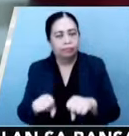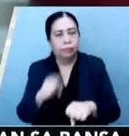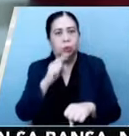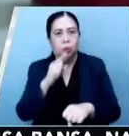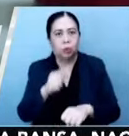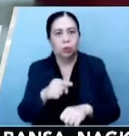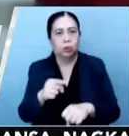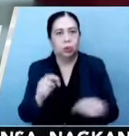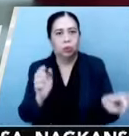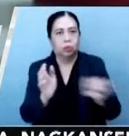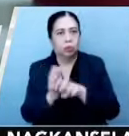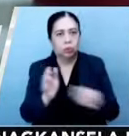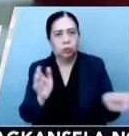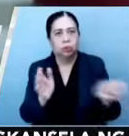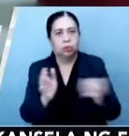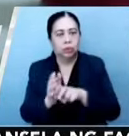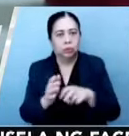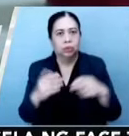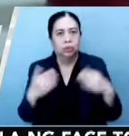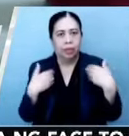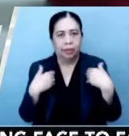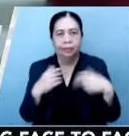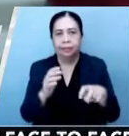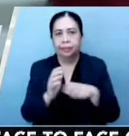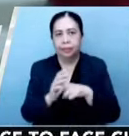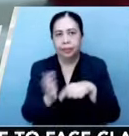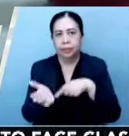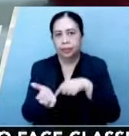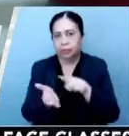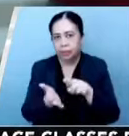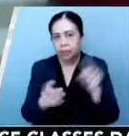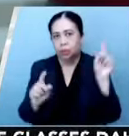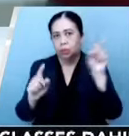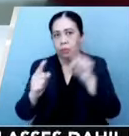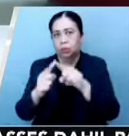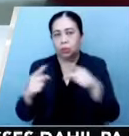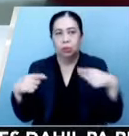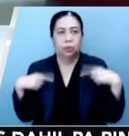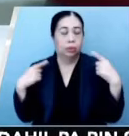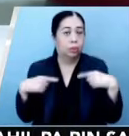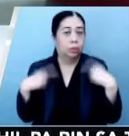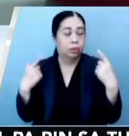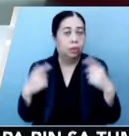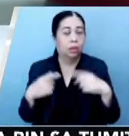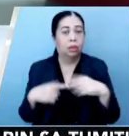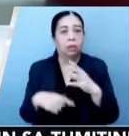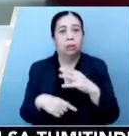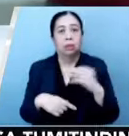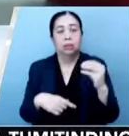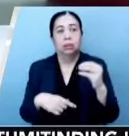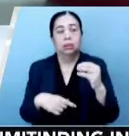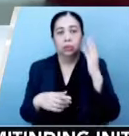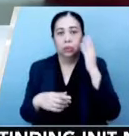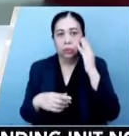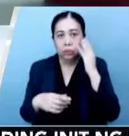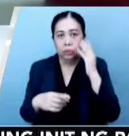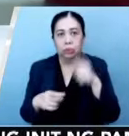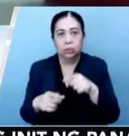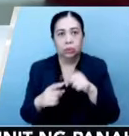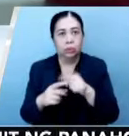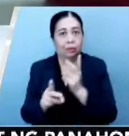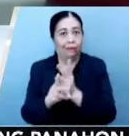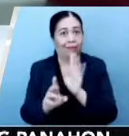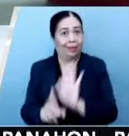and confirm na meron pong mga pasahero na nagbabayad patungo Laguna. And furthermore, nalaman po natin na yung van po